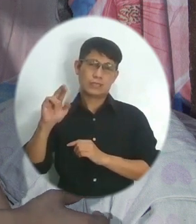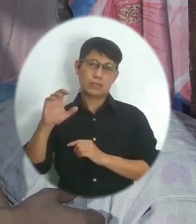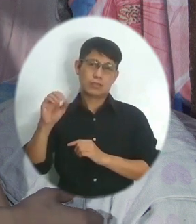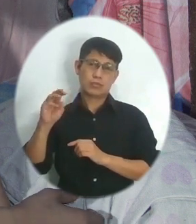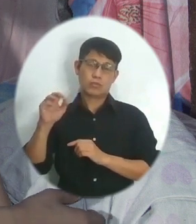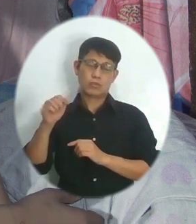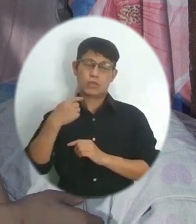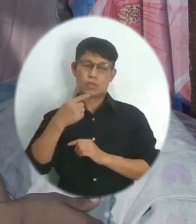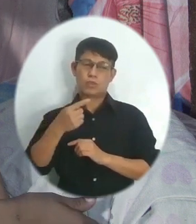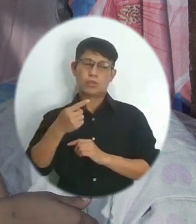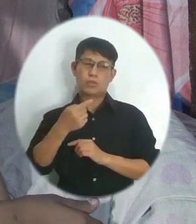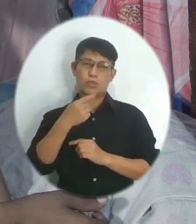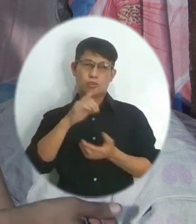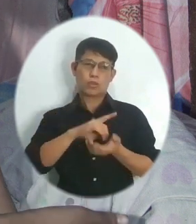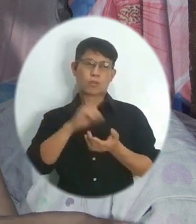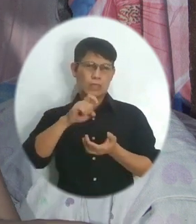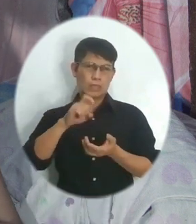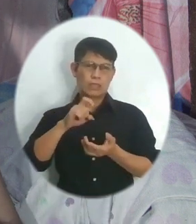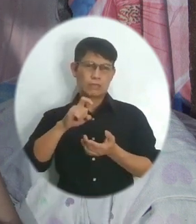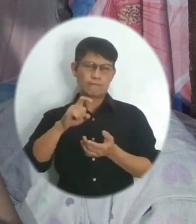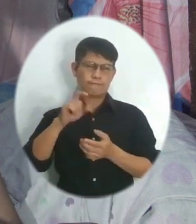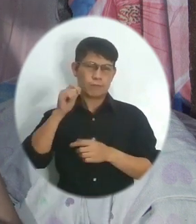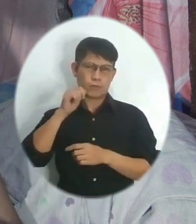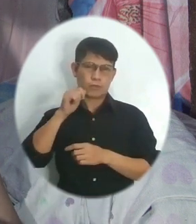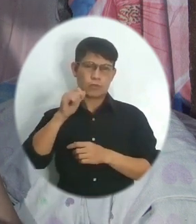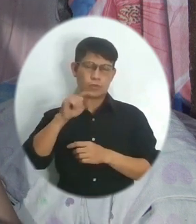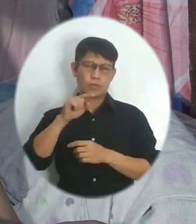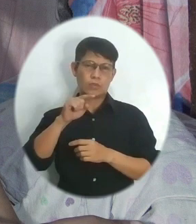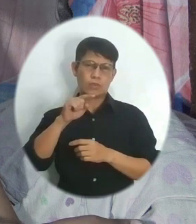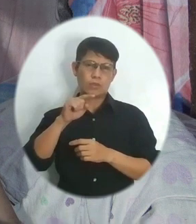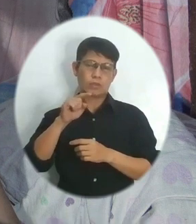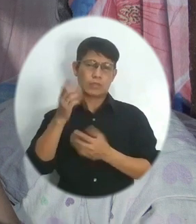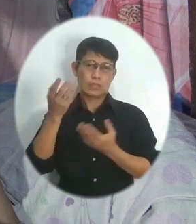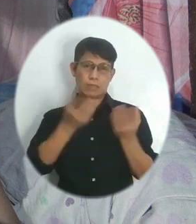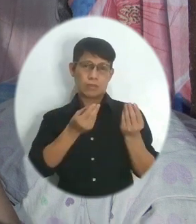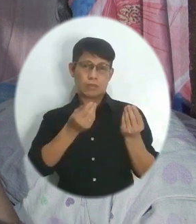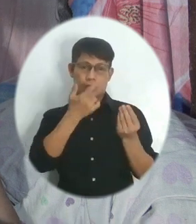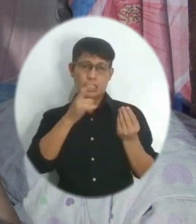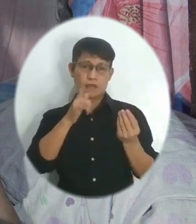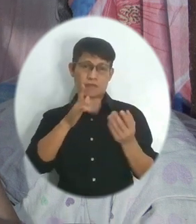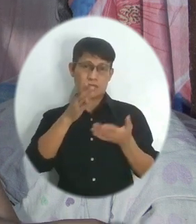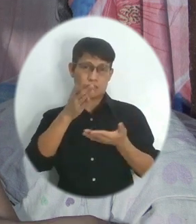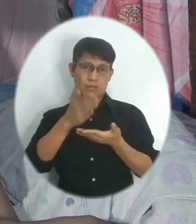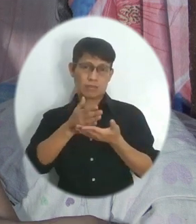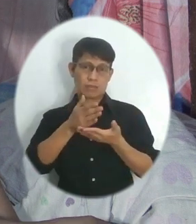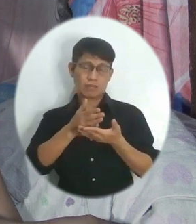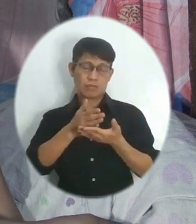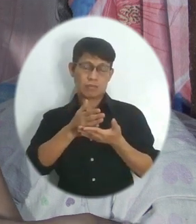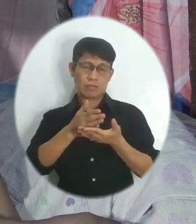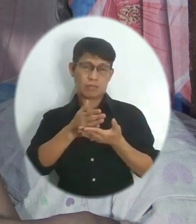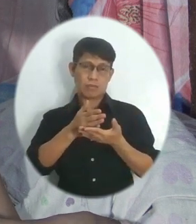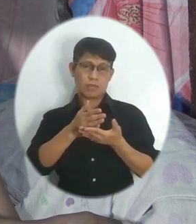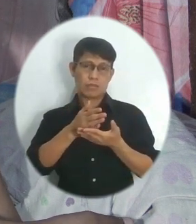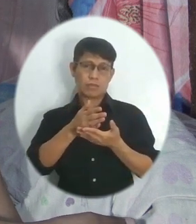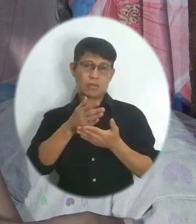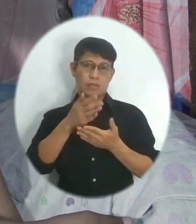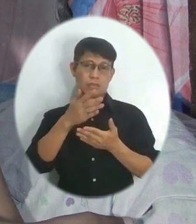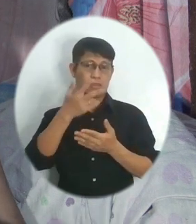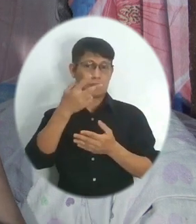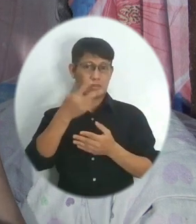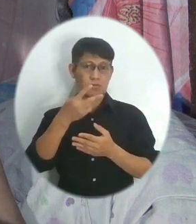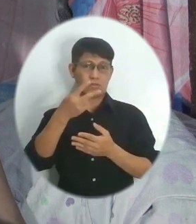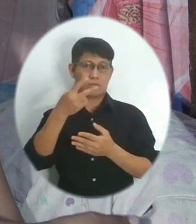dapat updated po kami doon na hindi kami pumalya. Yun po ang sabi ng mga doktor. Kasi once na mag-relapse siya, na matigil siya